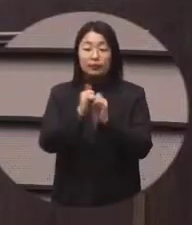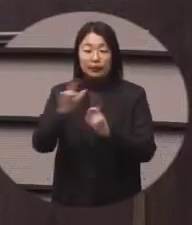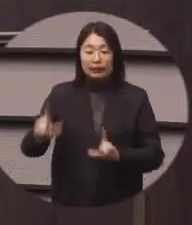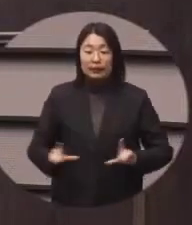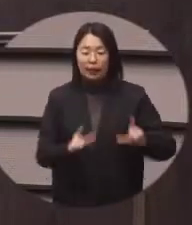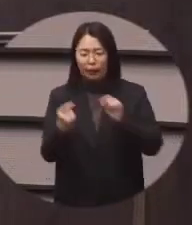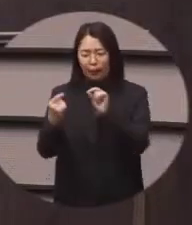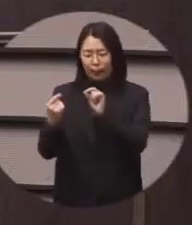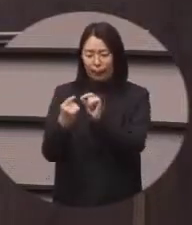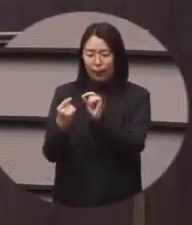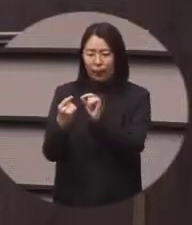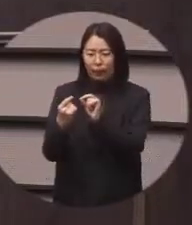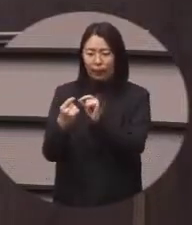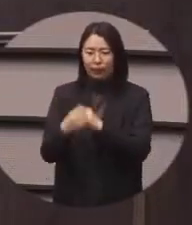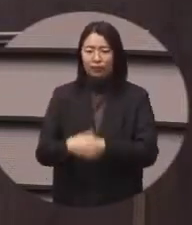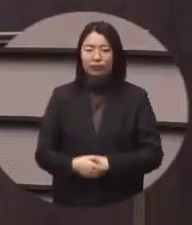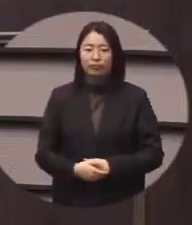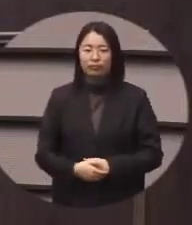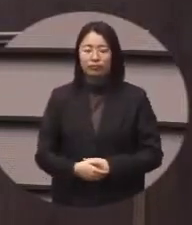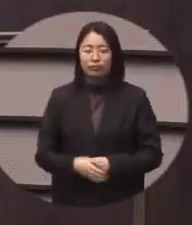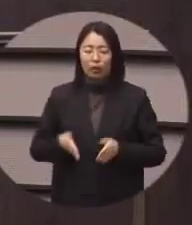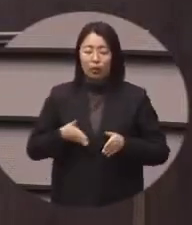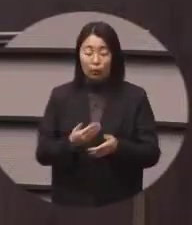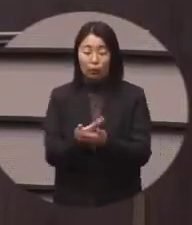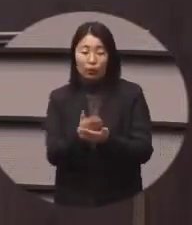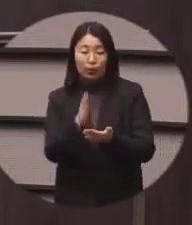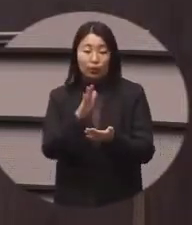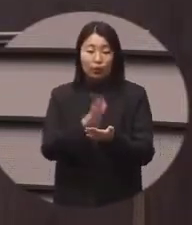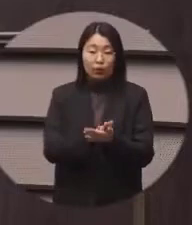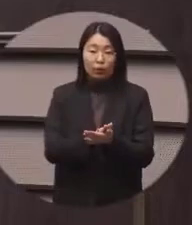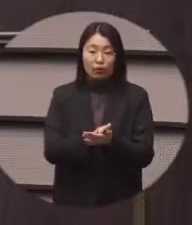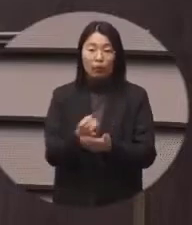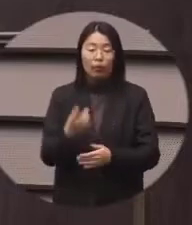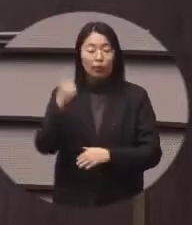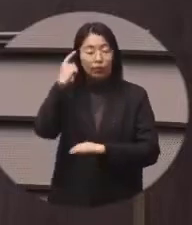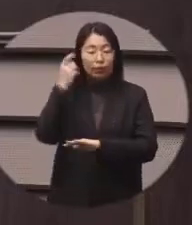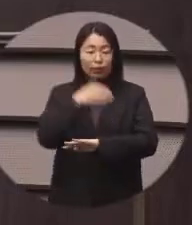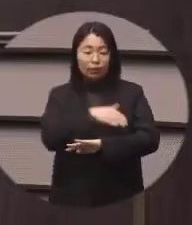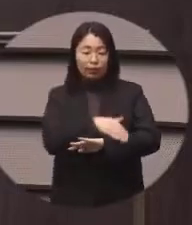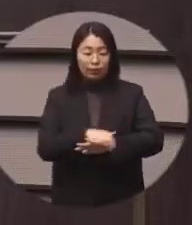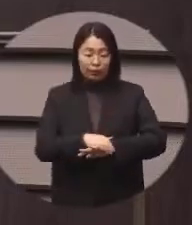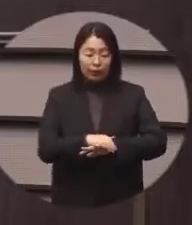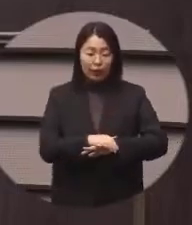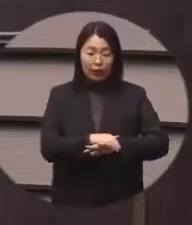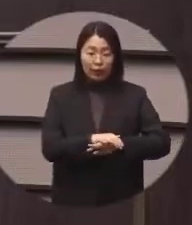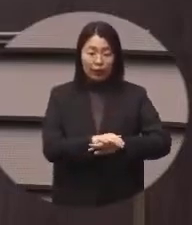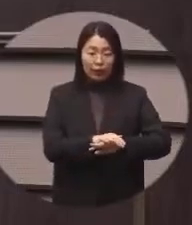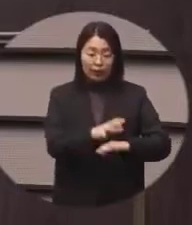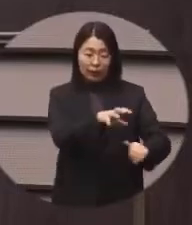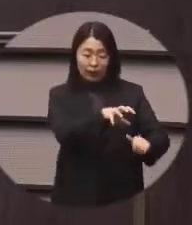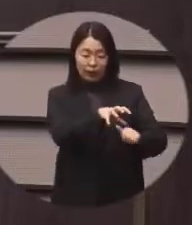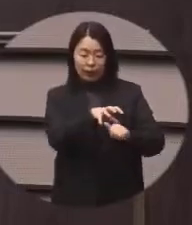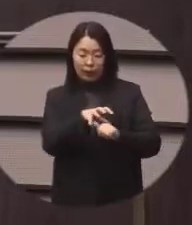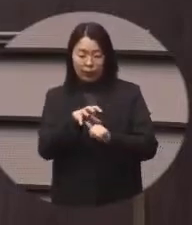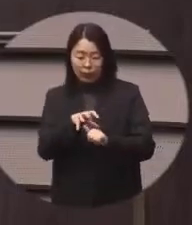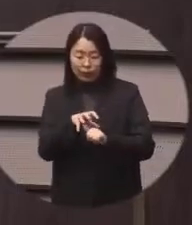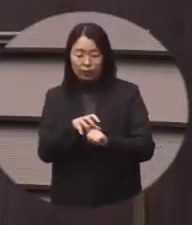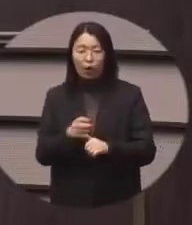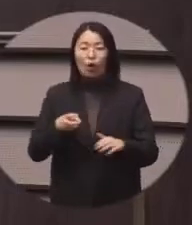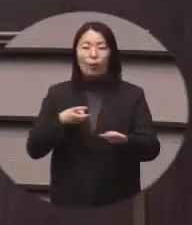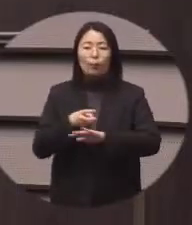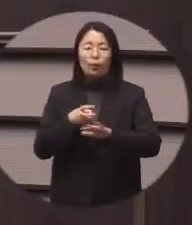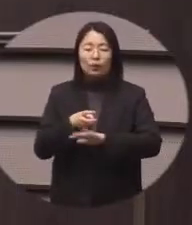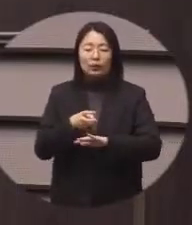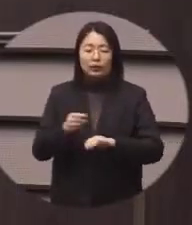시민생활과 밀접한 버스 노선 체계 개편은 기존 경광선 역사 및 환승 거점을 활용한 버스 지간선 환승